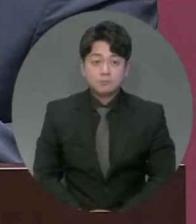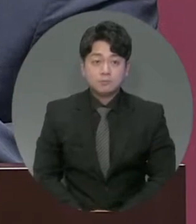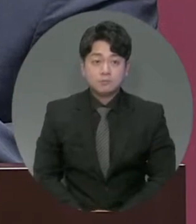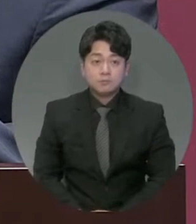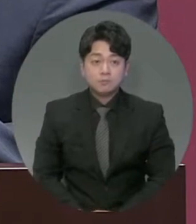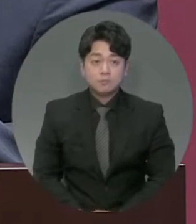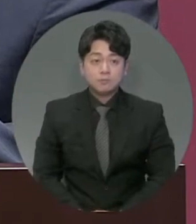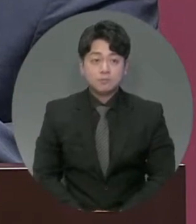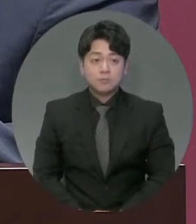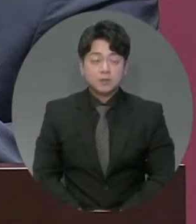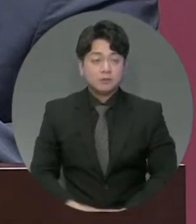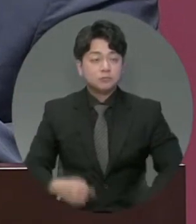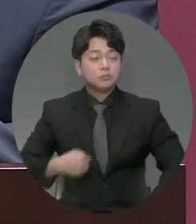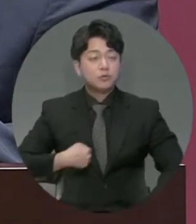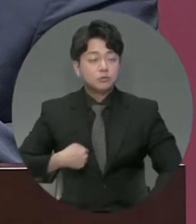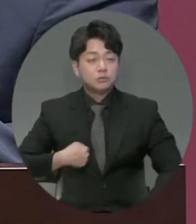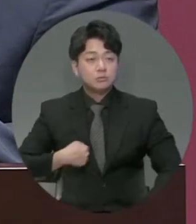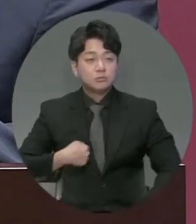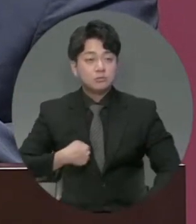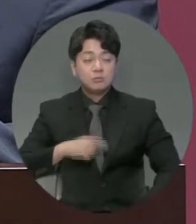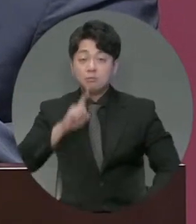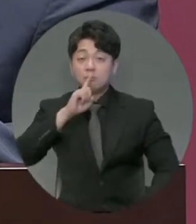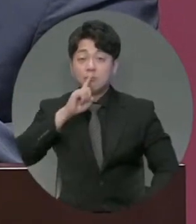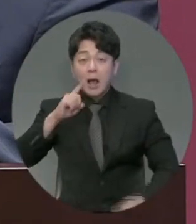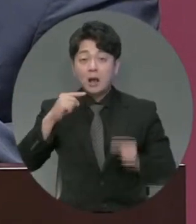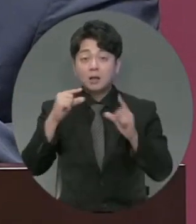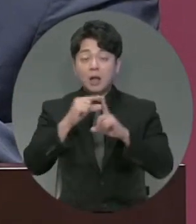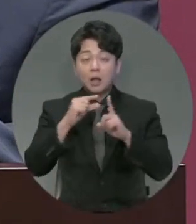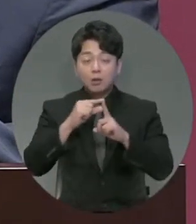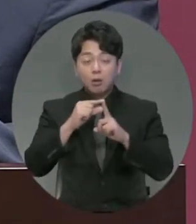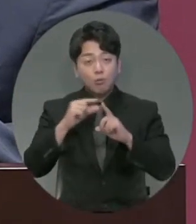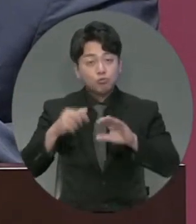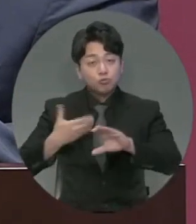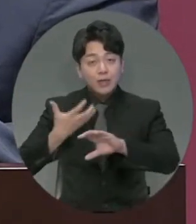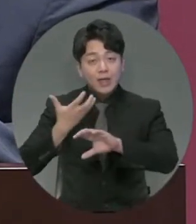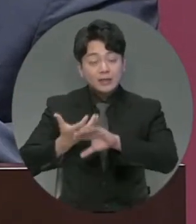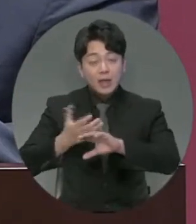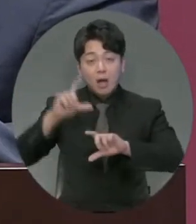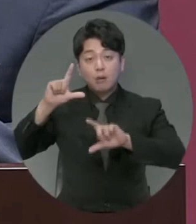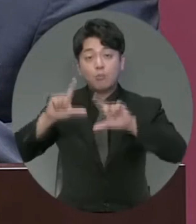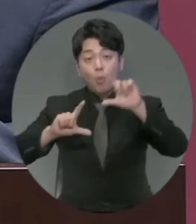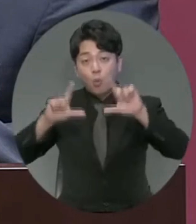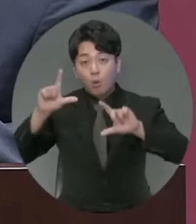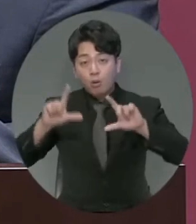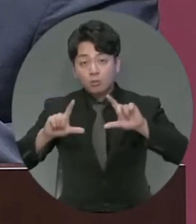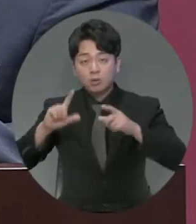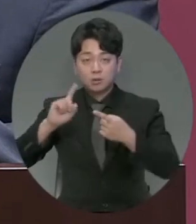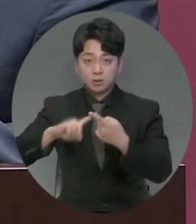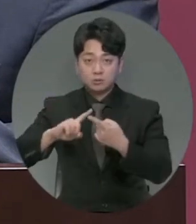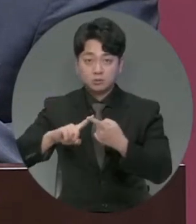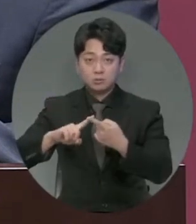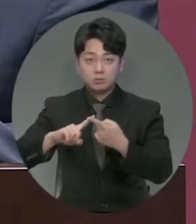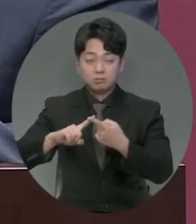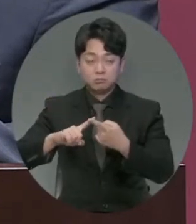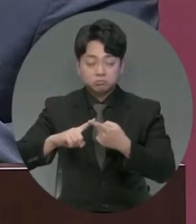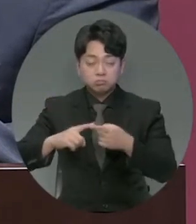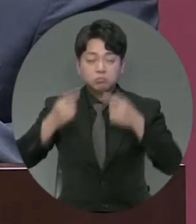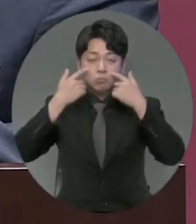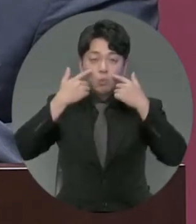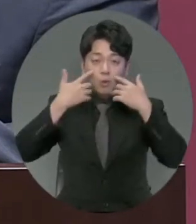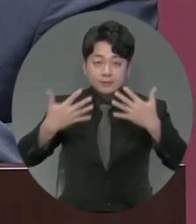저는 뭐 표현을 제가 어떤 표현을 해야 되겠다 이렇게 생각은 하지 않지만 분명한